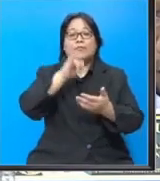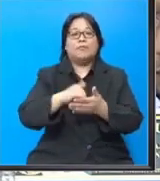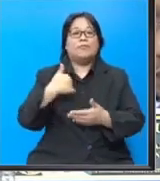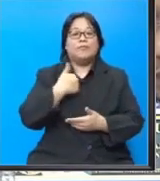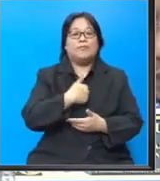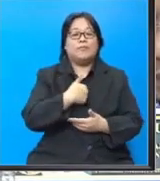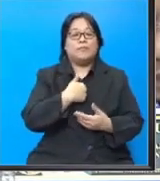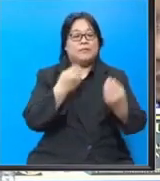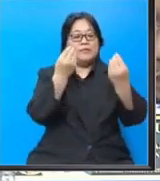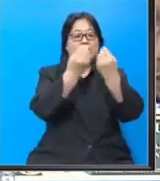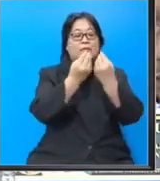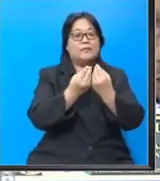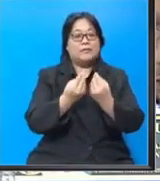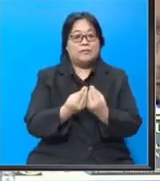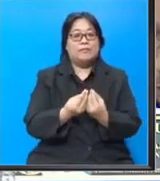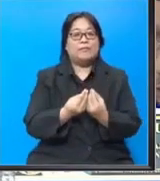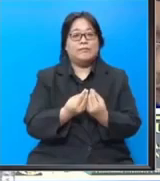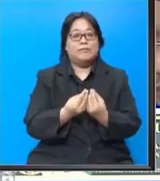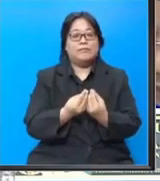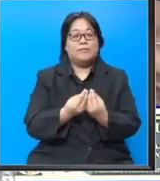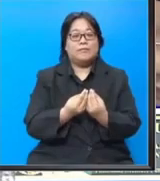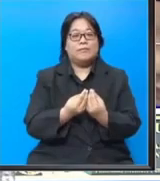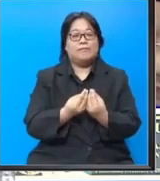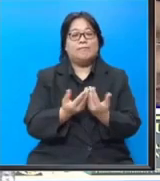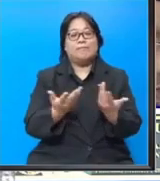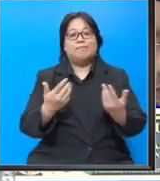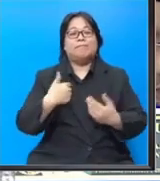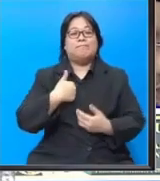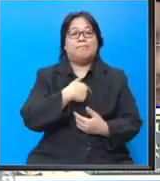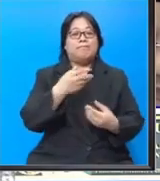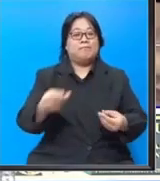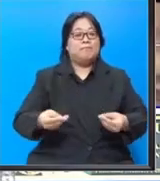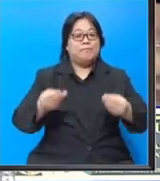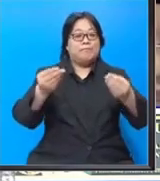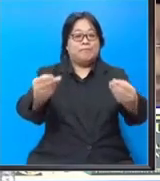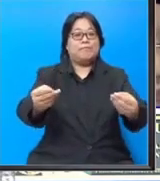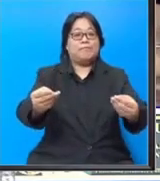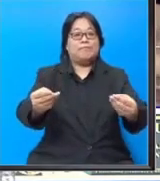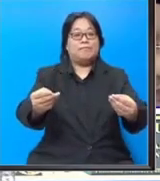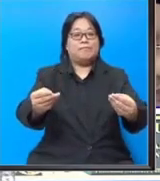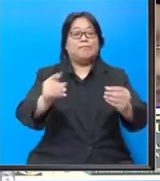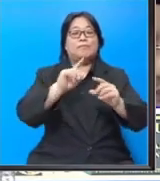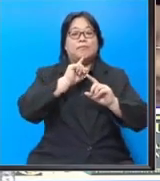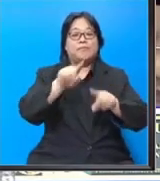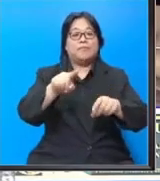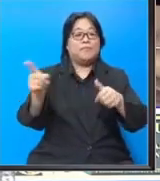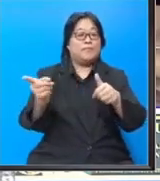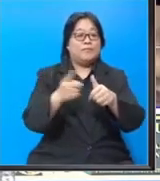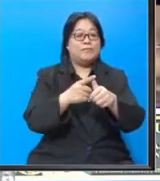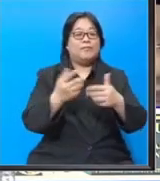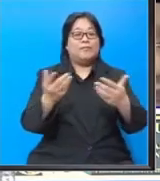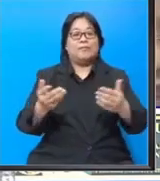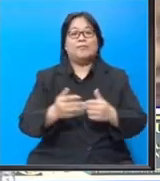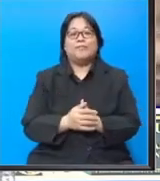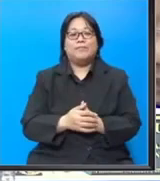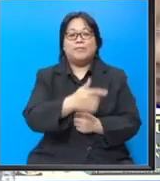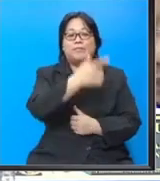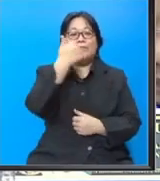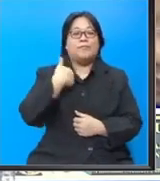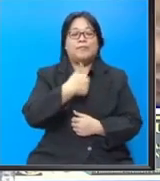menyebut angka-angka yang kita berikan dalam jawaban yang pertama tadi karena